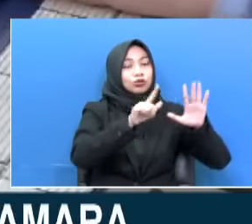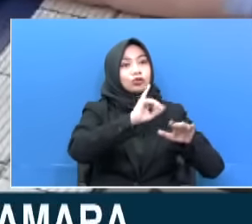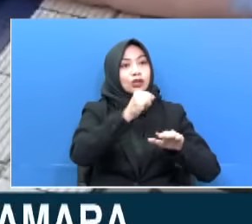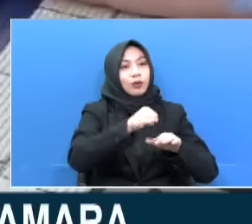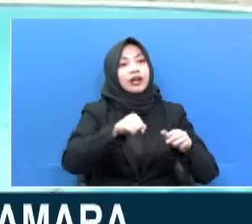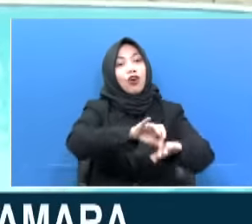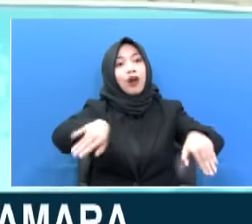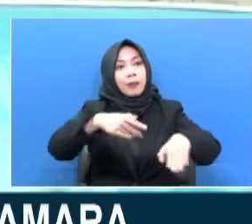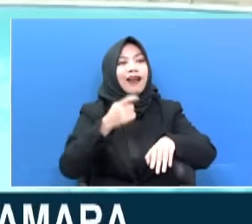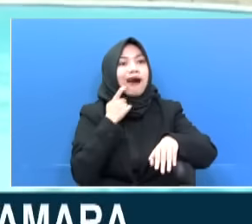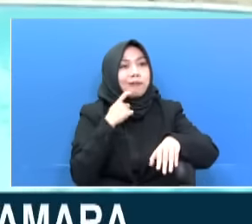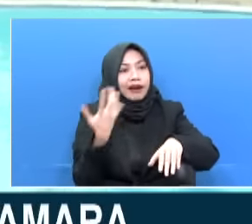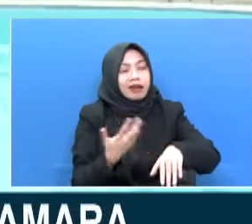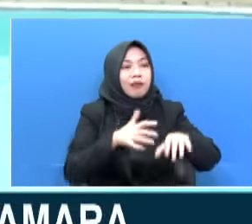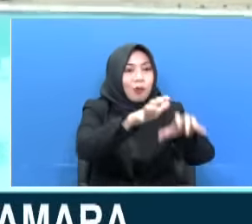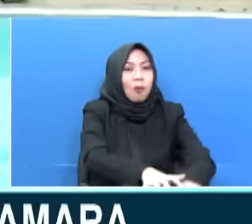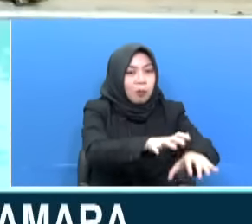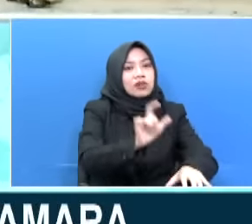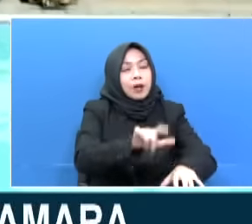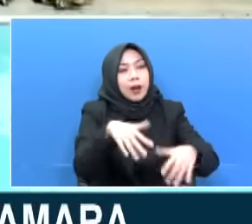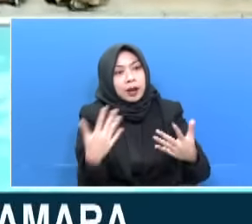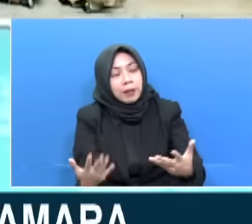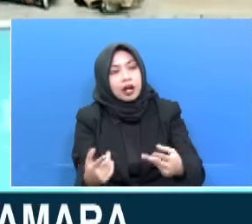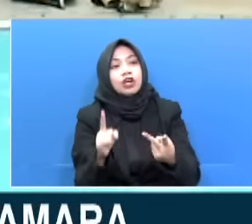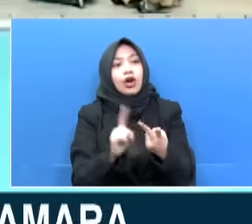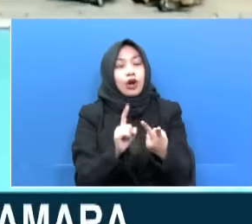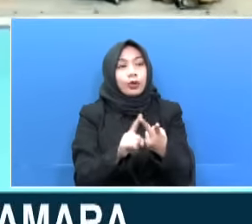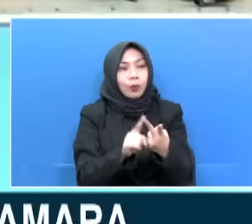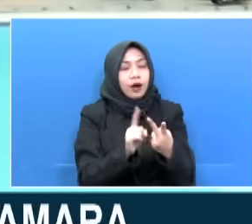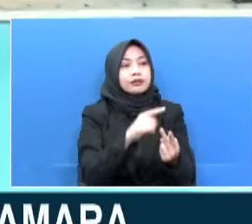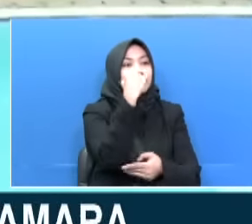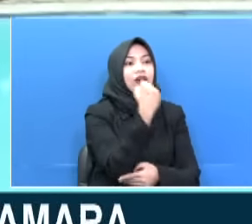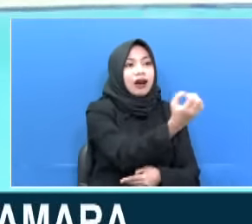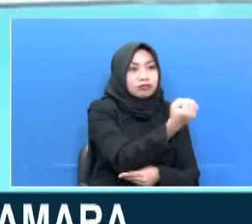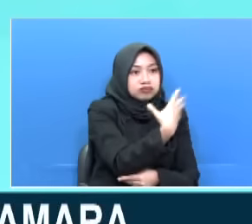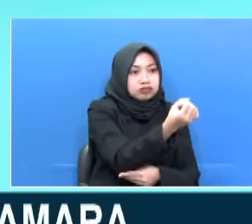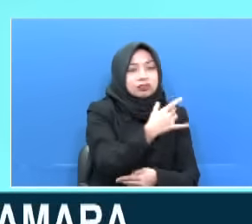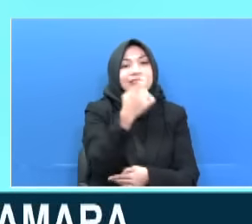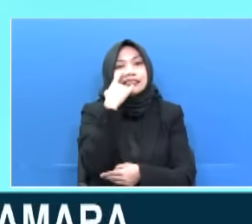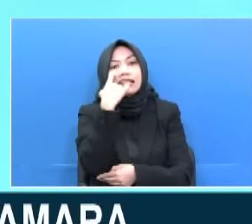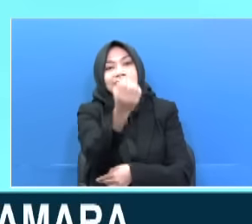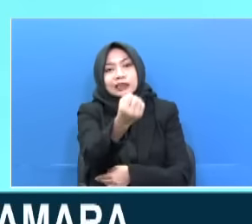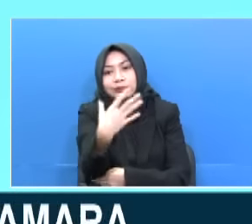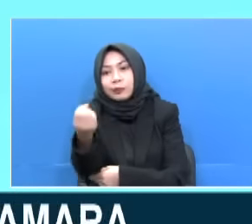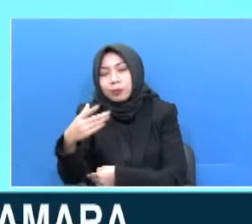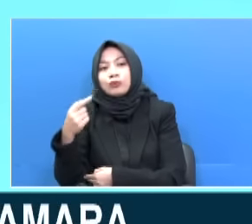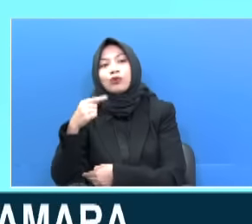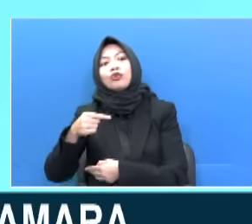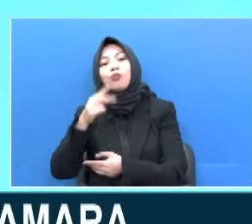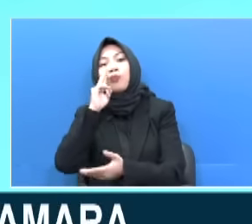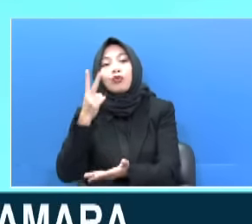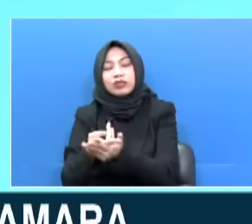renang Palem sekaligus menguji persesuaian keterangan tersangka dan saksi dengan fakta di